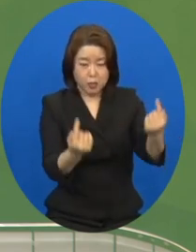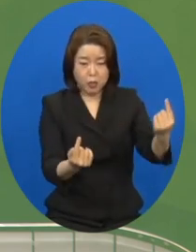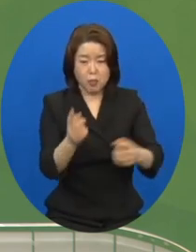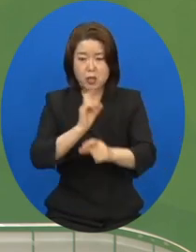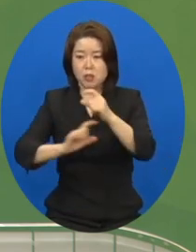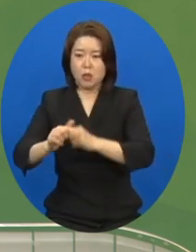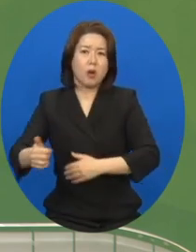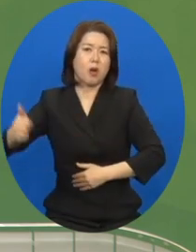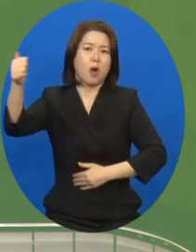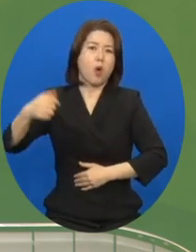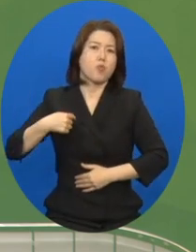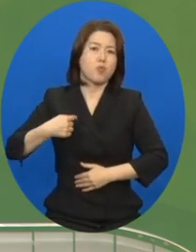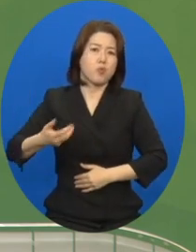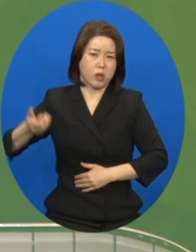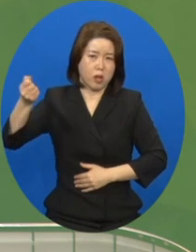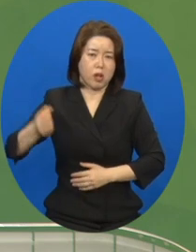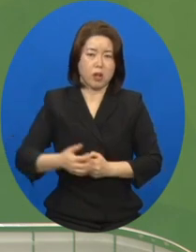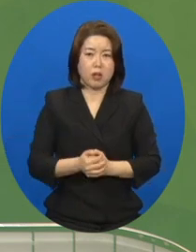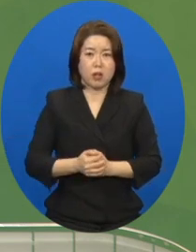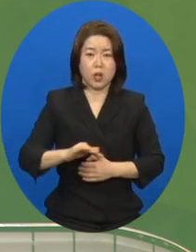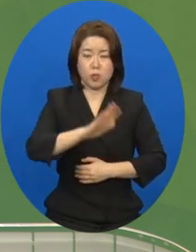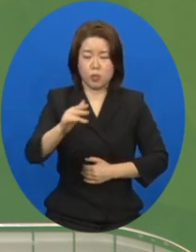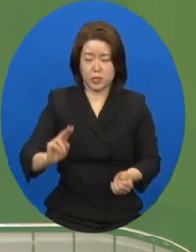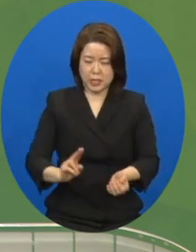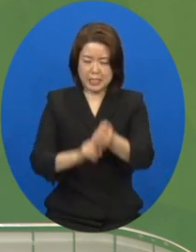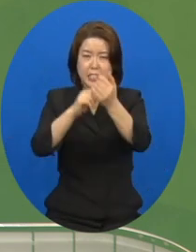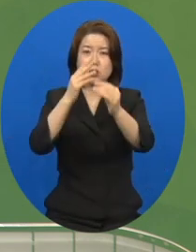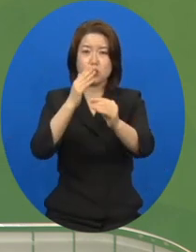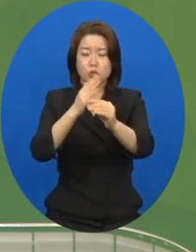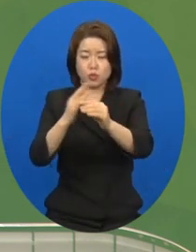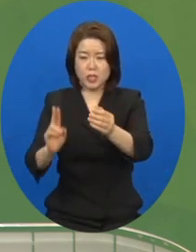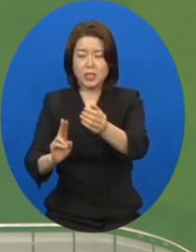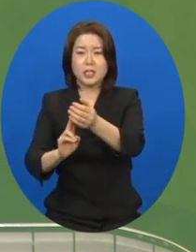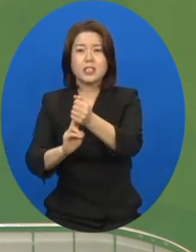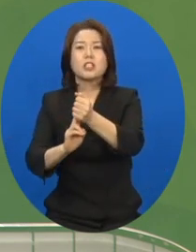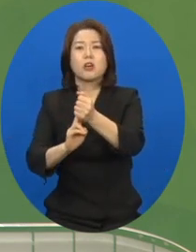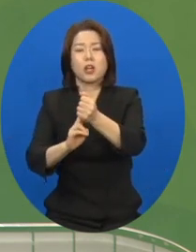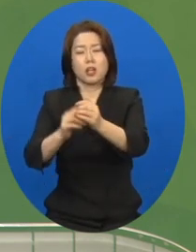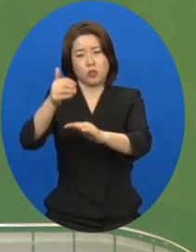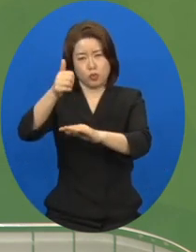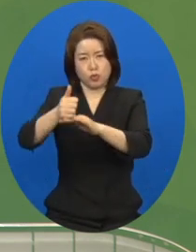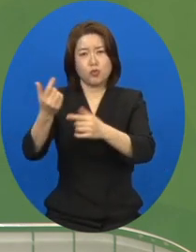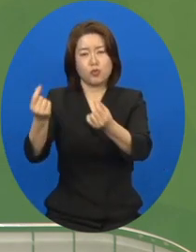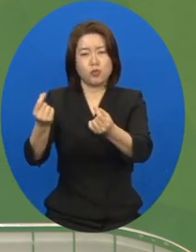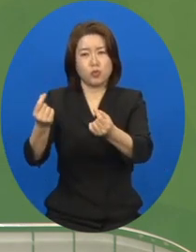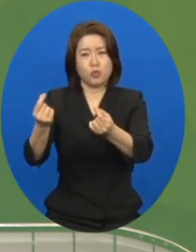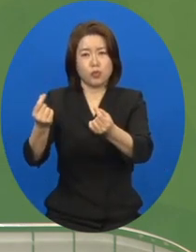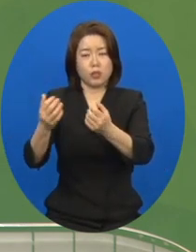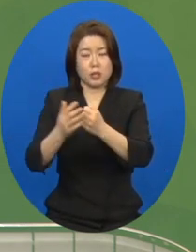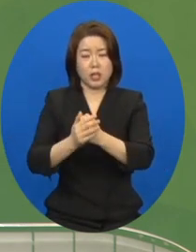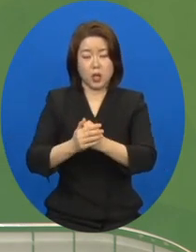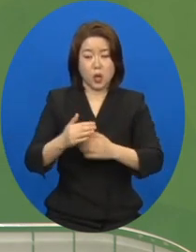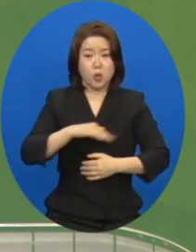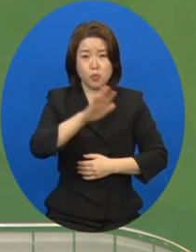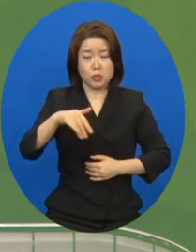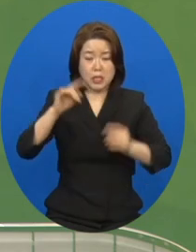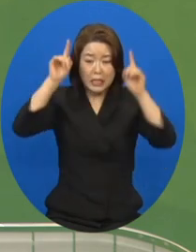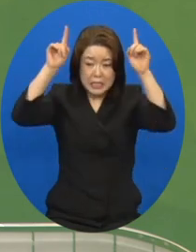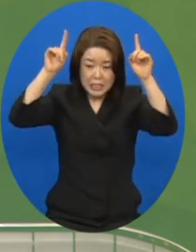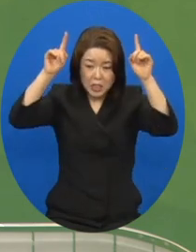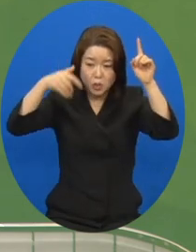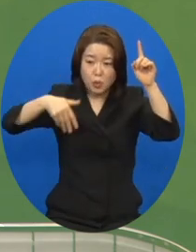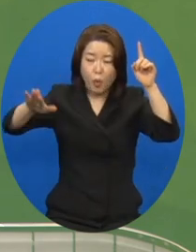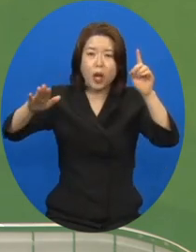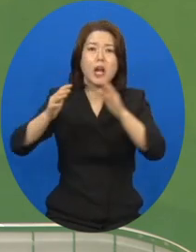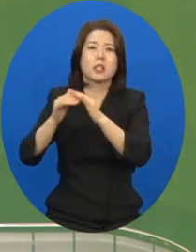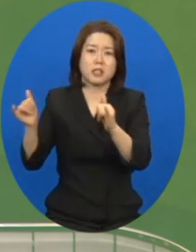그렇습니다. 우리는 기적 중에 기적의 주인공이에요. 지옥에 갈 수밖에 없는 자였잖아요.